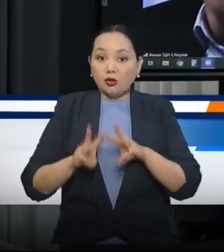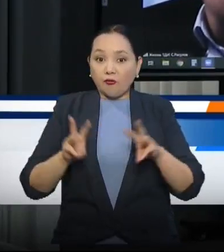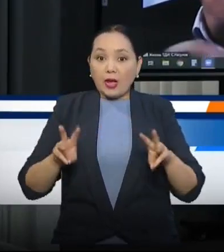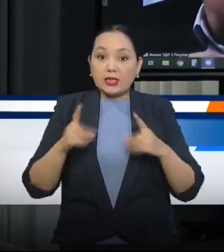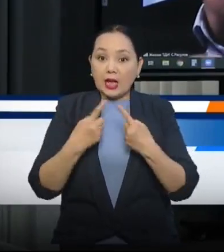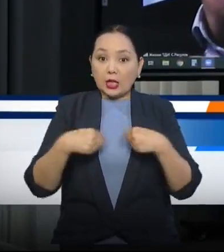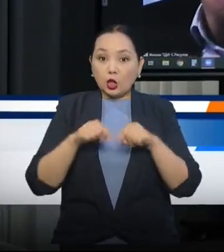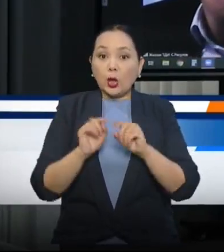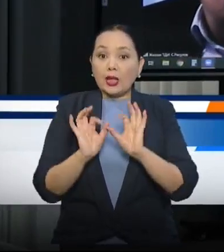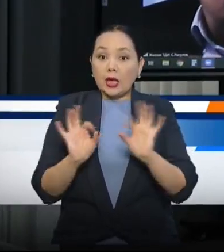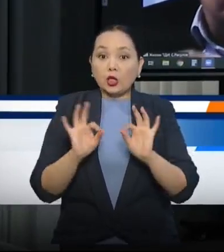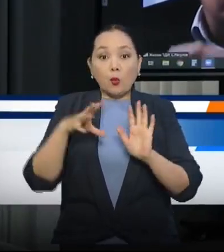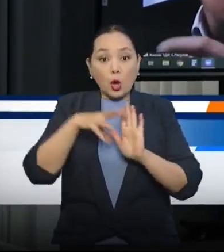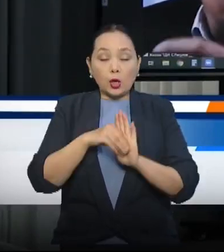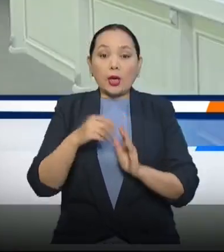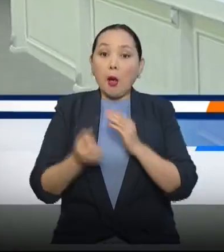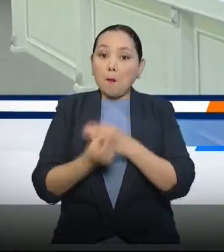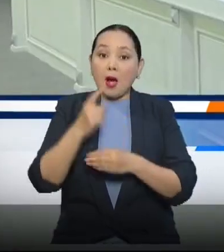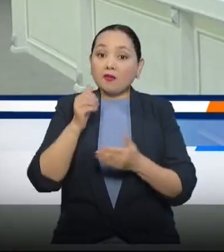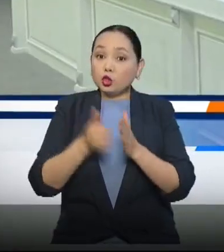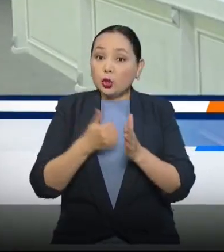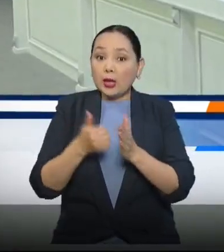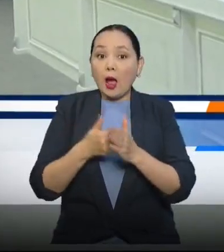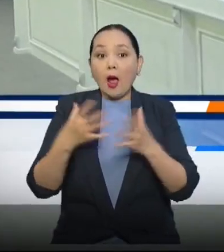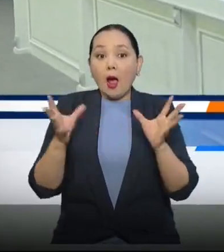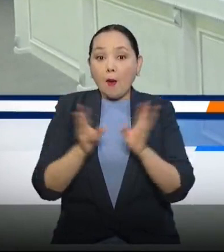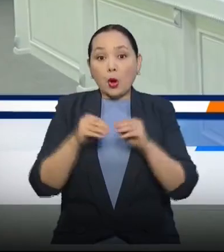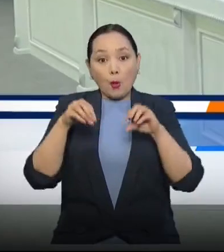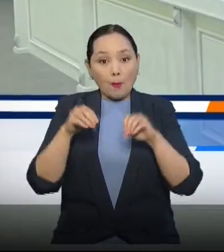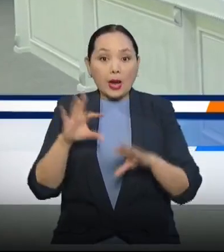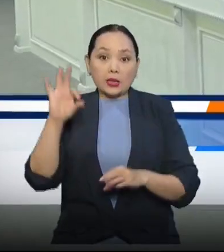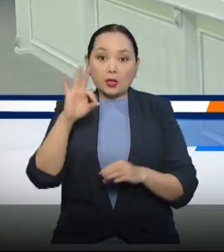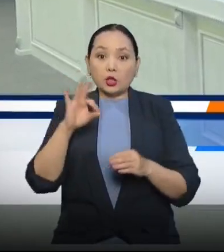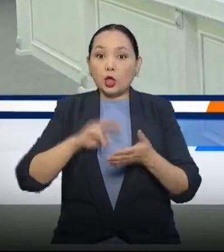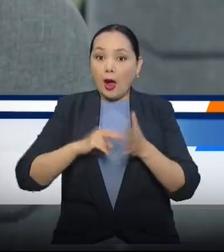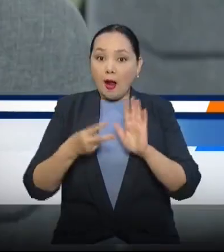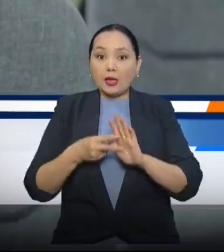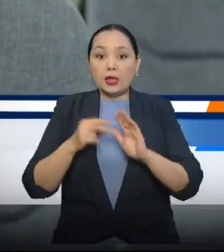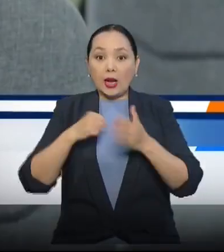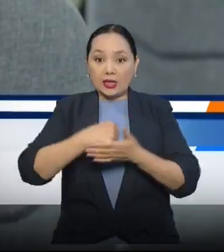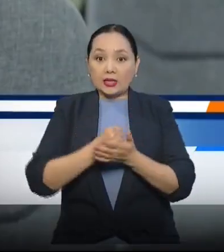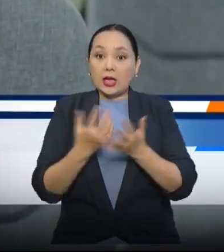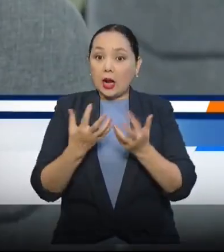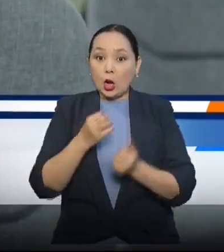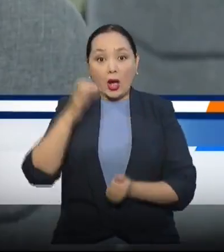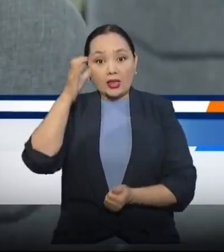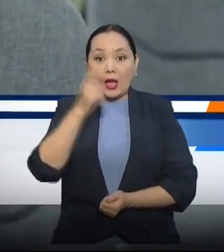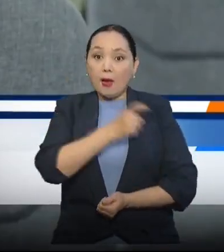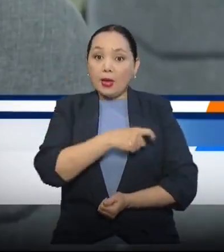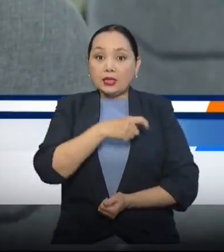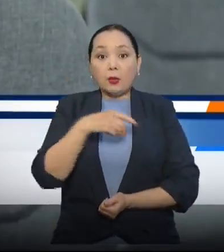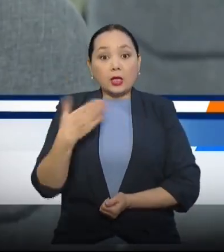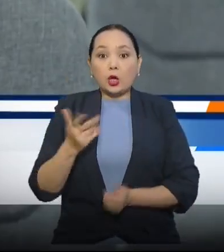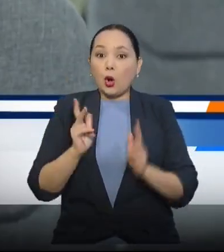idoralarga taqdimnomalar kiritilgan va mavjud kamchiliklarni hamkorlikda bartaraf etish bo'yicha yo'l xaritalari tasdiqlab olingan. Ta'lim inspeksiyasi